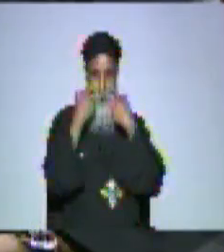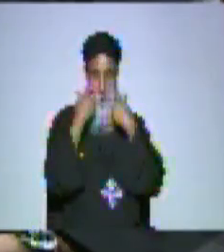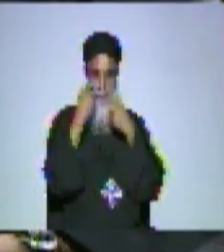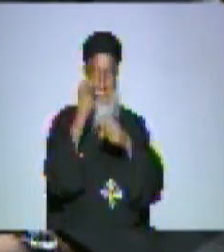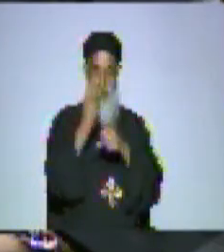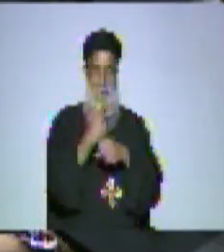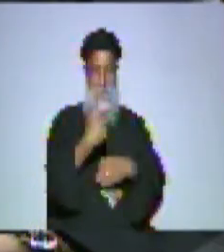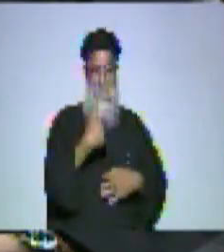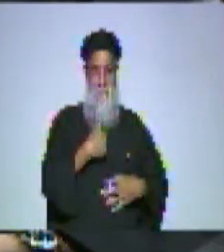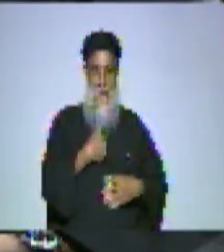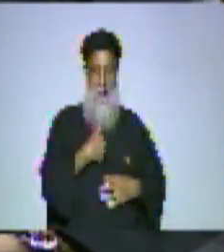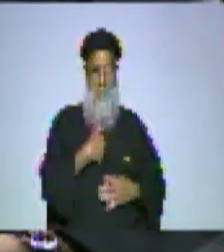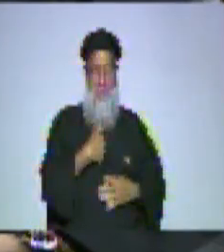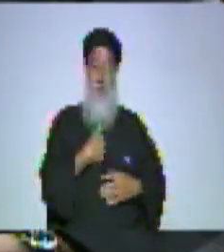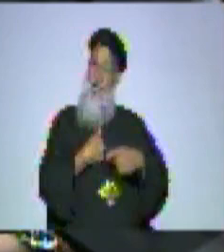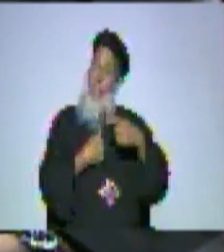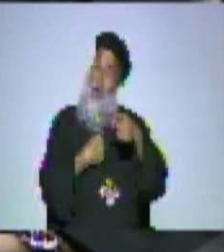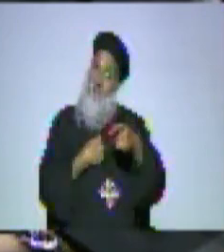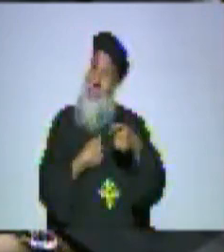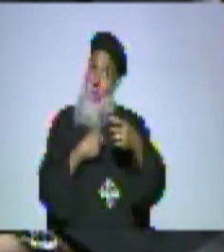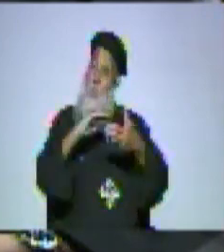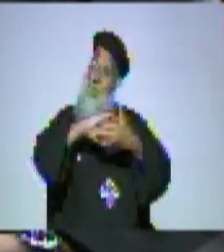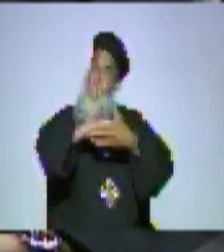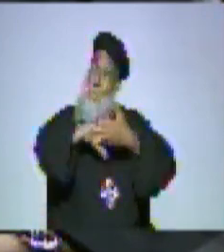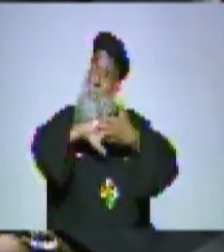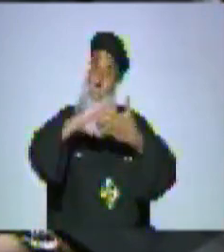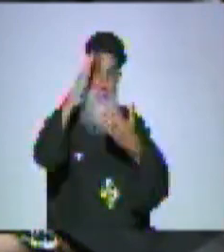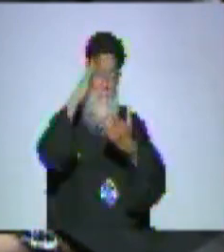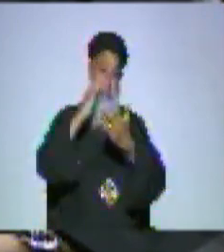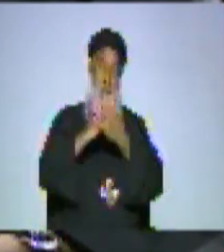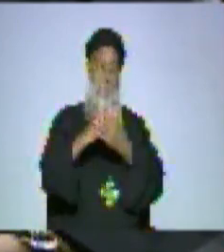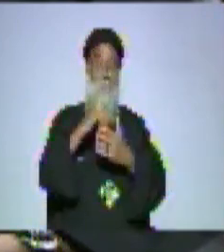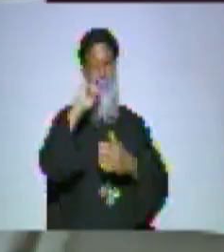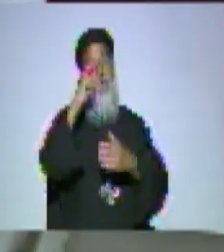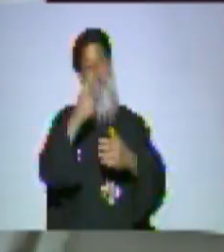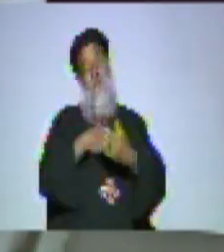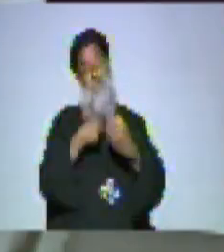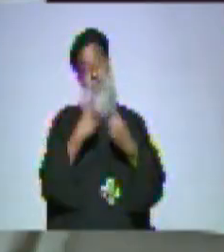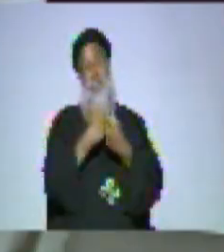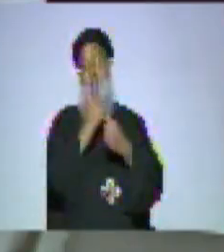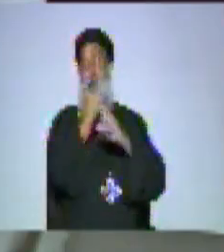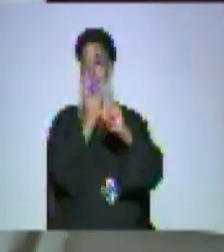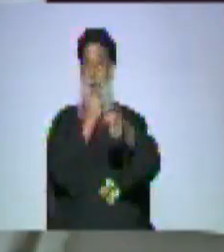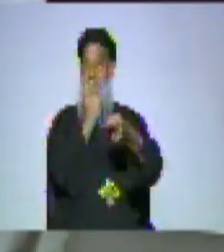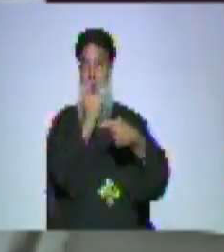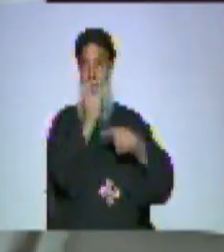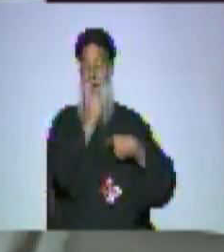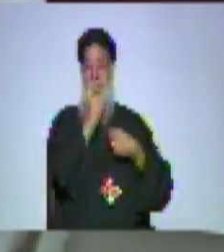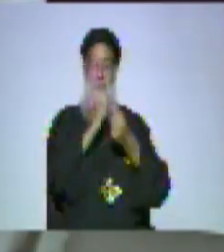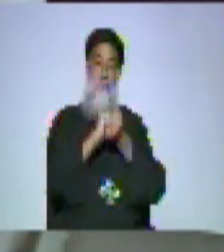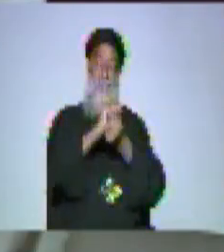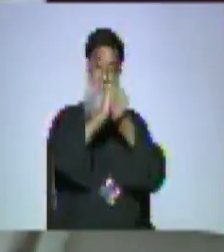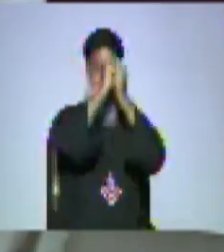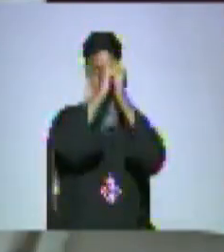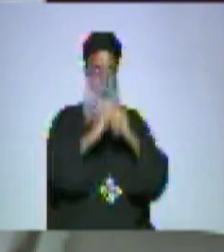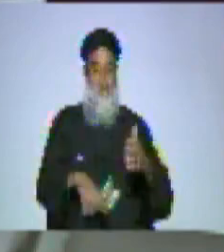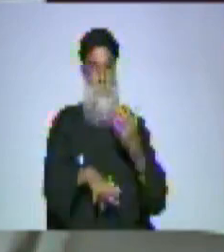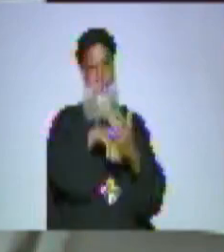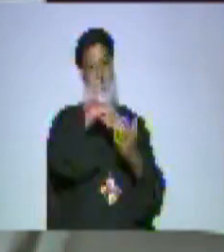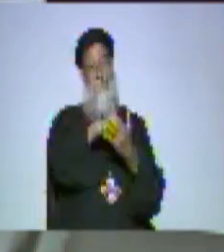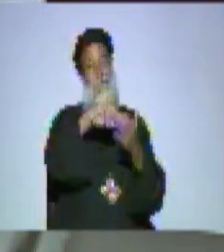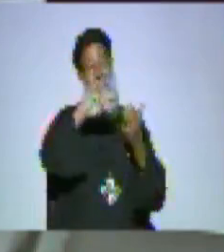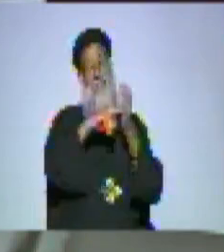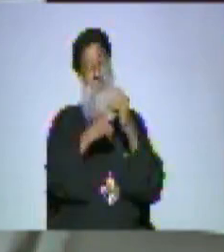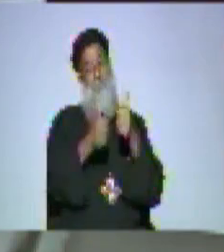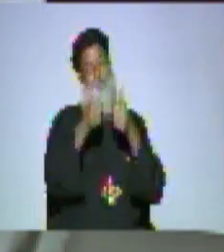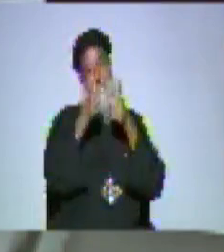ابص انا انا نفسي ضعيف في ايه وبعمل ايه خدت نفسي مكان اللي غلطان واشوف انا بقى هعمل